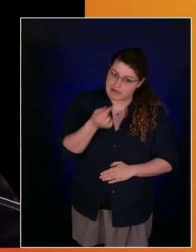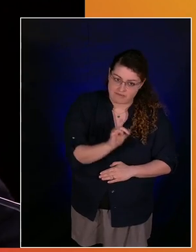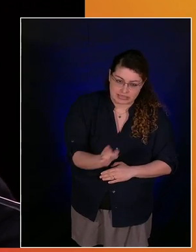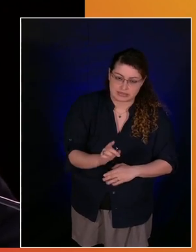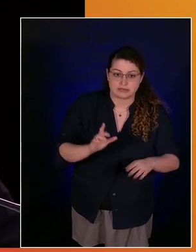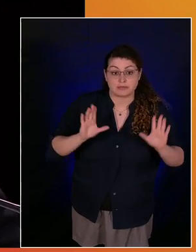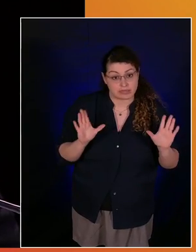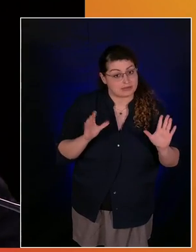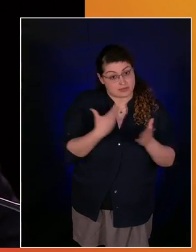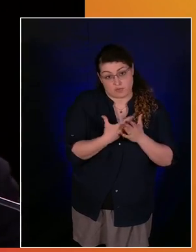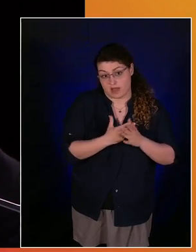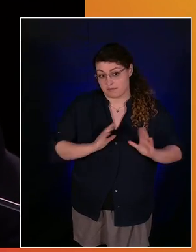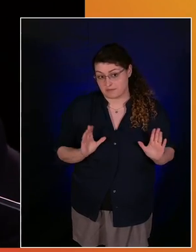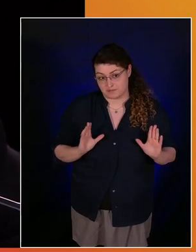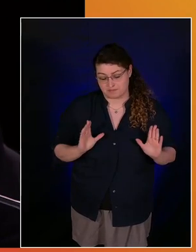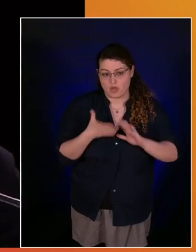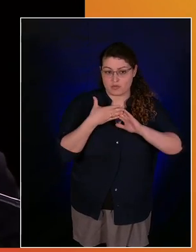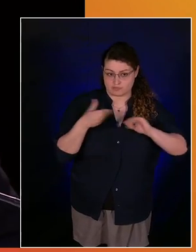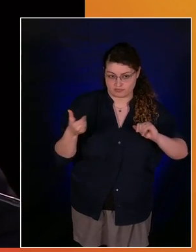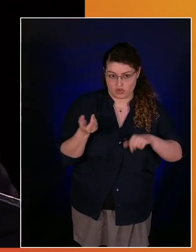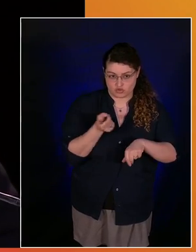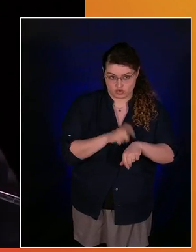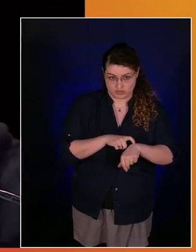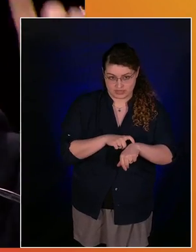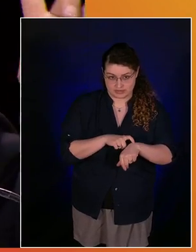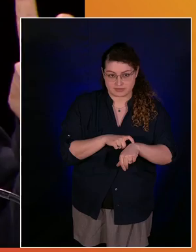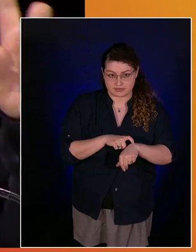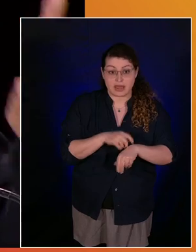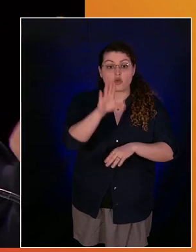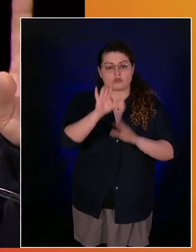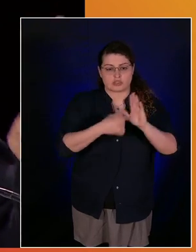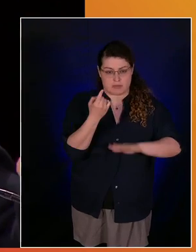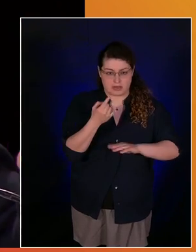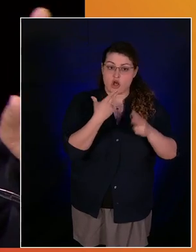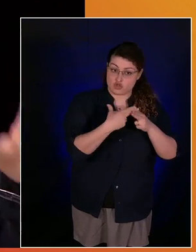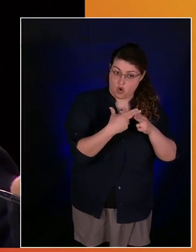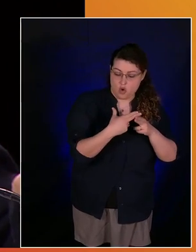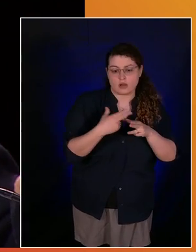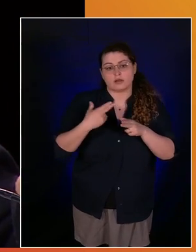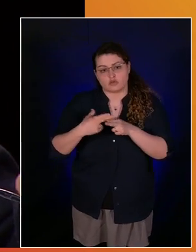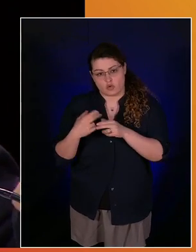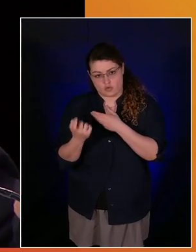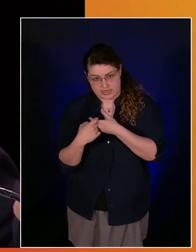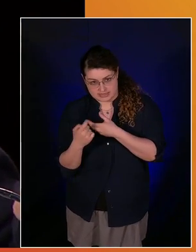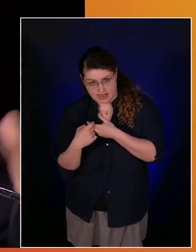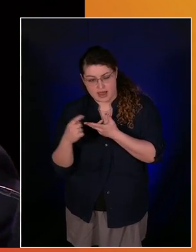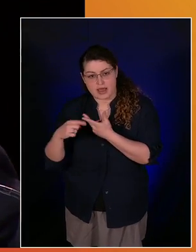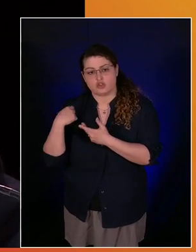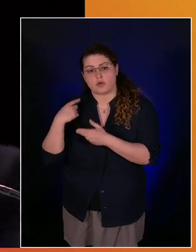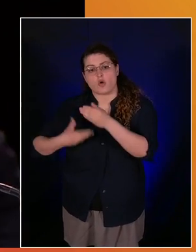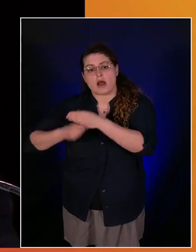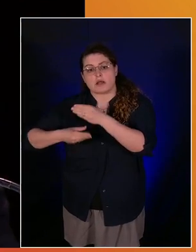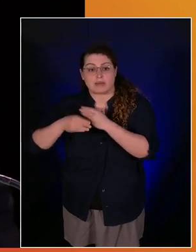c'est ainsi je vais donc passer la parole tout de suite donc je vous rappelle nom syndicat et le numéro d'amendement si vous l'avez